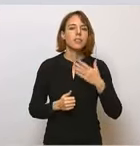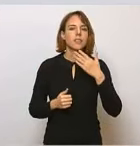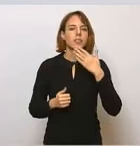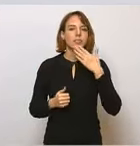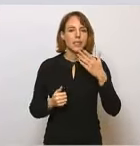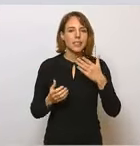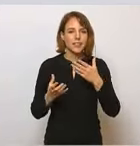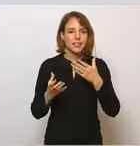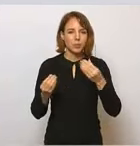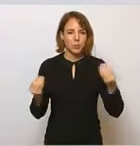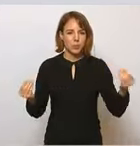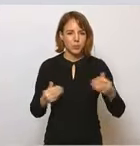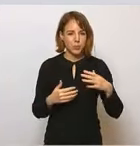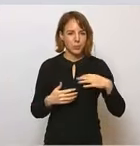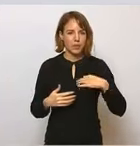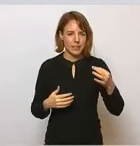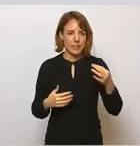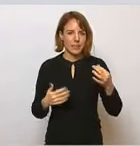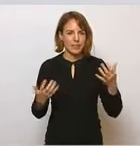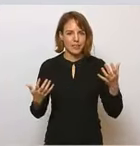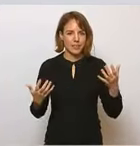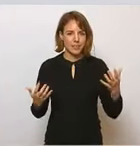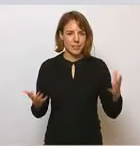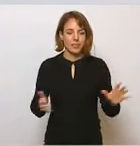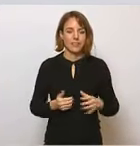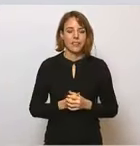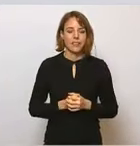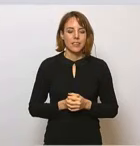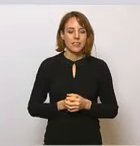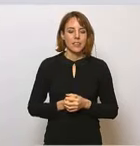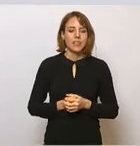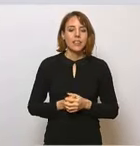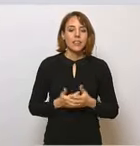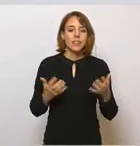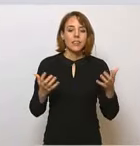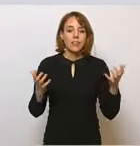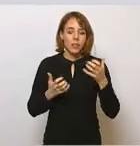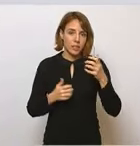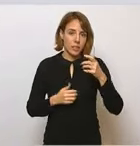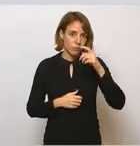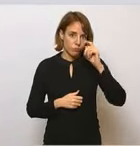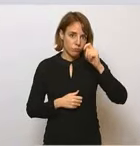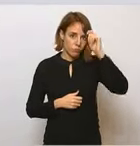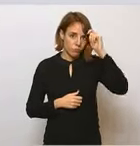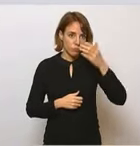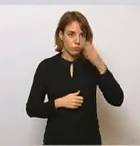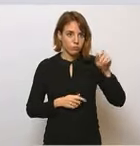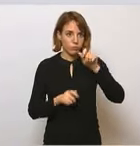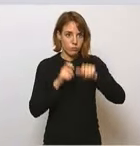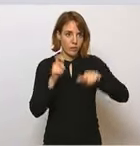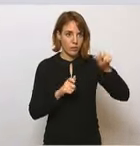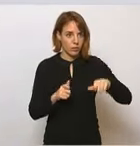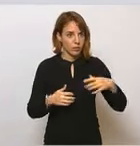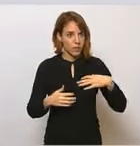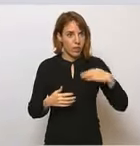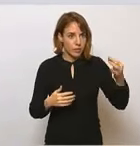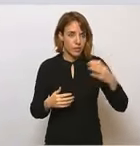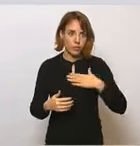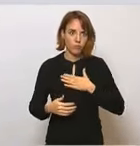Absolument. Et merci de m'avoir invité. D'abord, je veux remercier les autres panélistes. C'est un honneur d'être